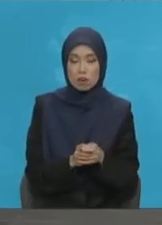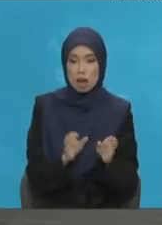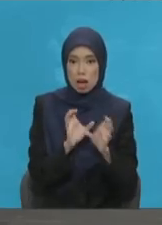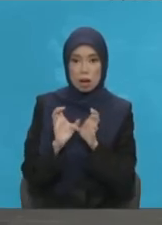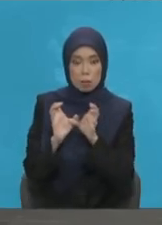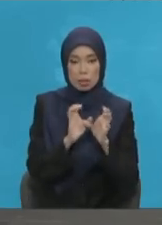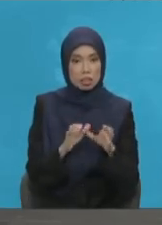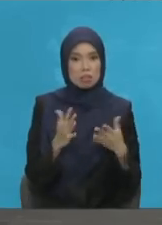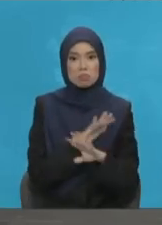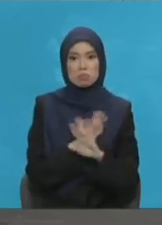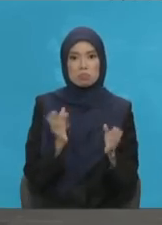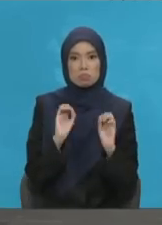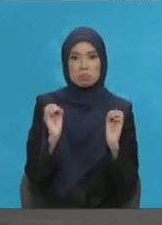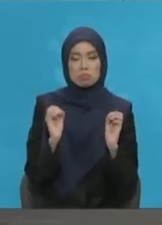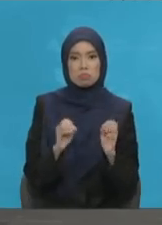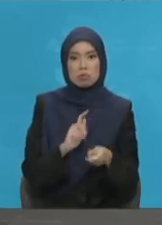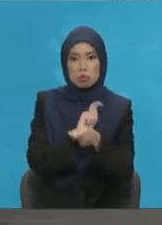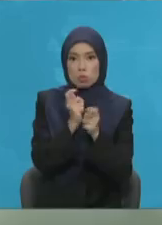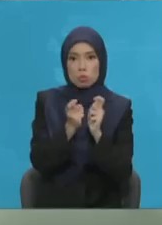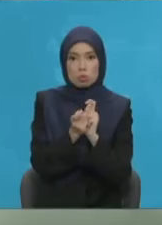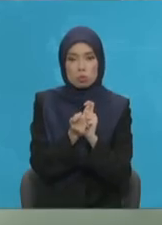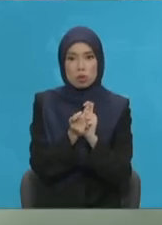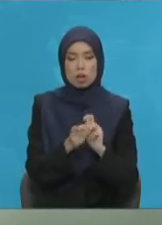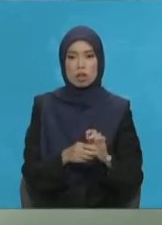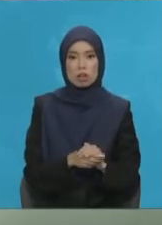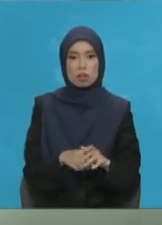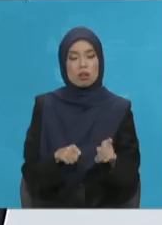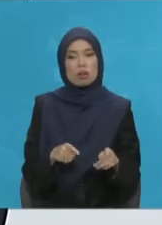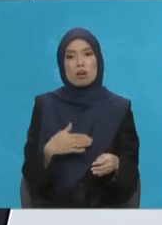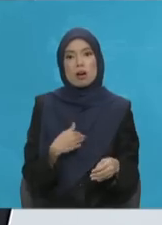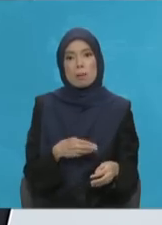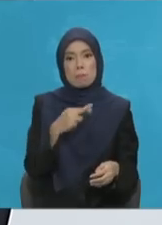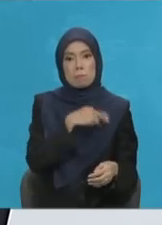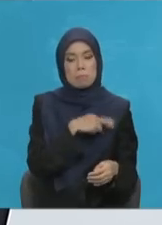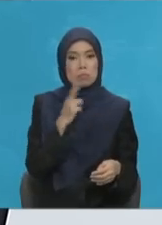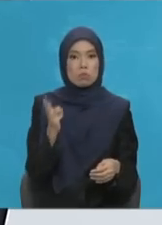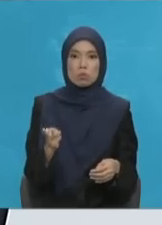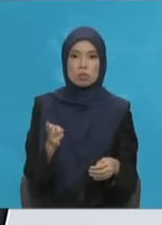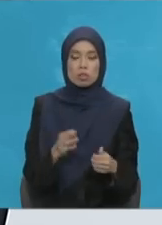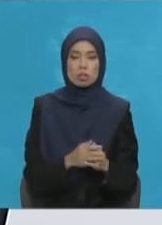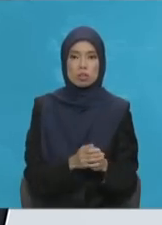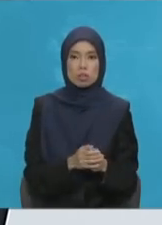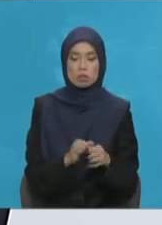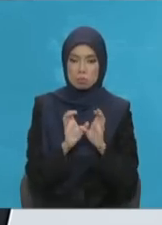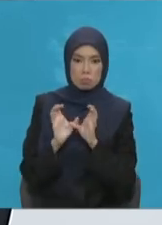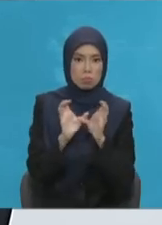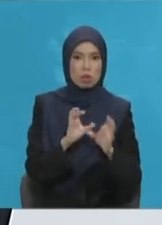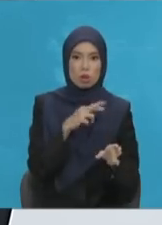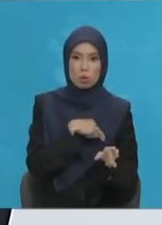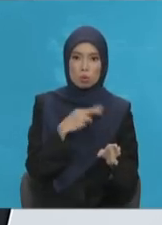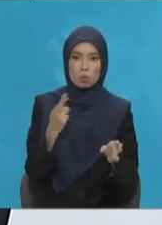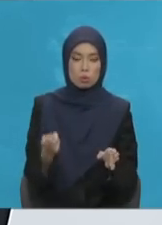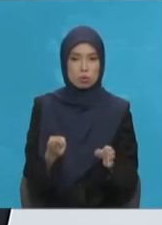ada pula badge yang lain berapa banyakkah air akan menanggung kerugian